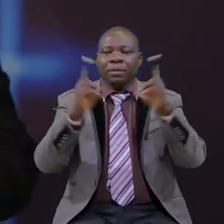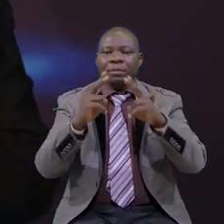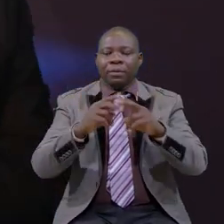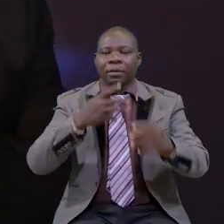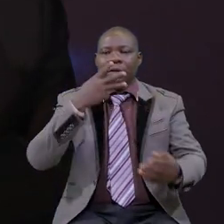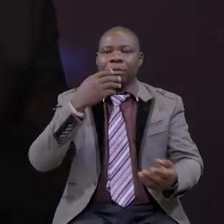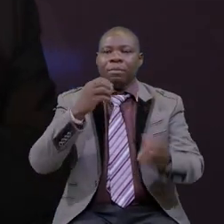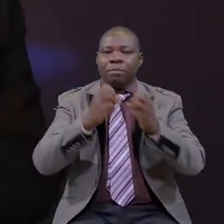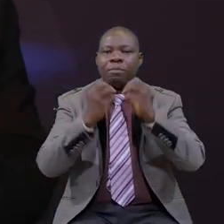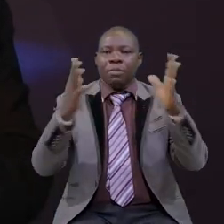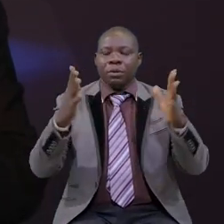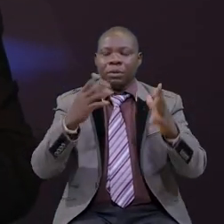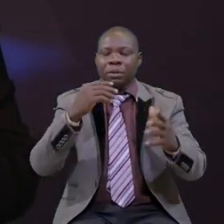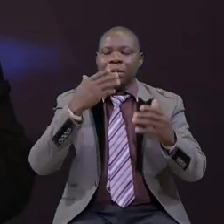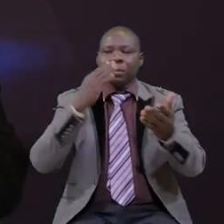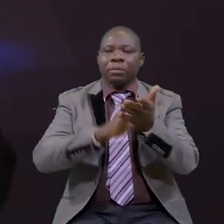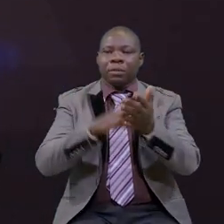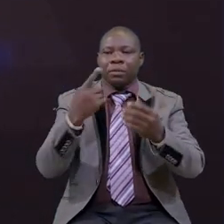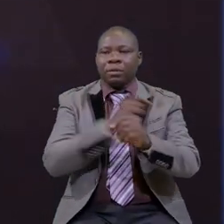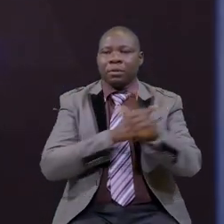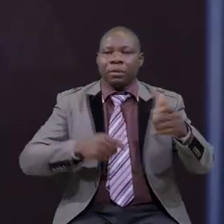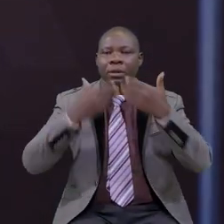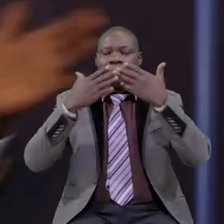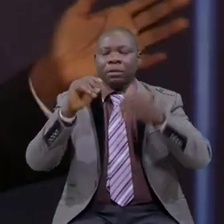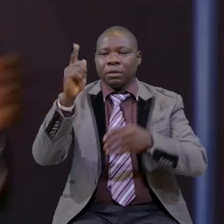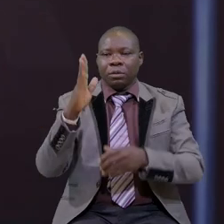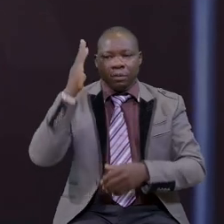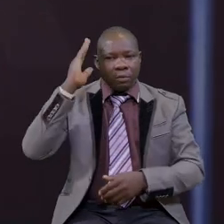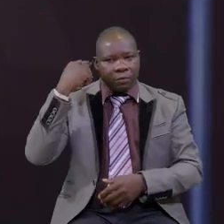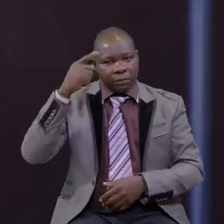qui nous a amenés dans l'état de Delta en ce moment.